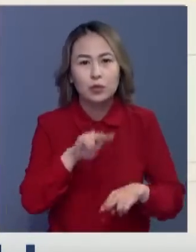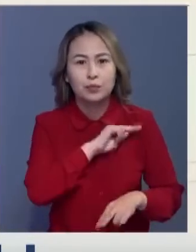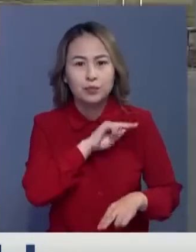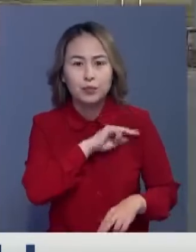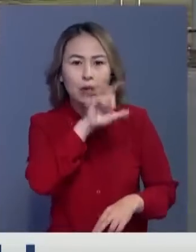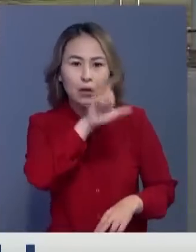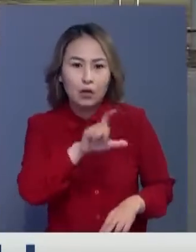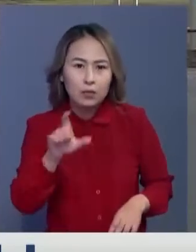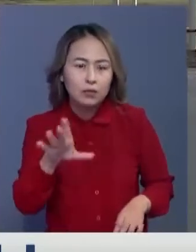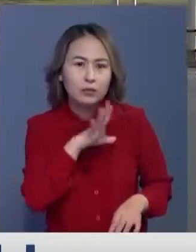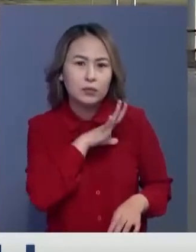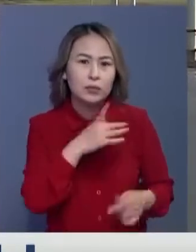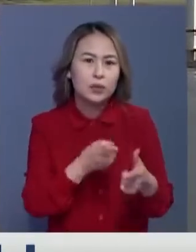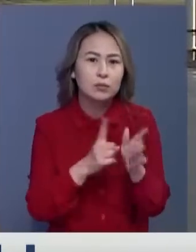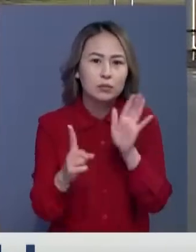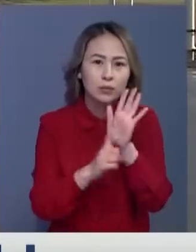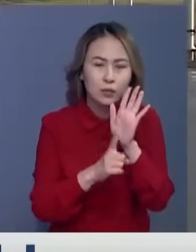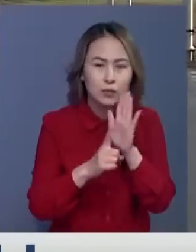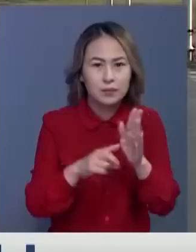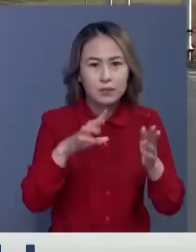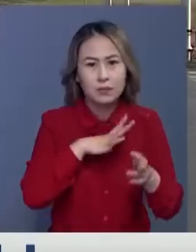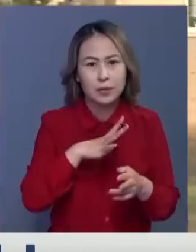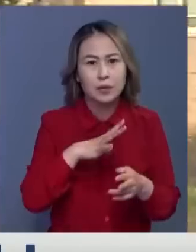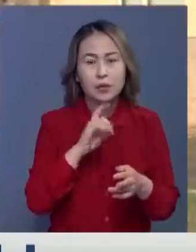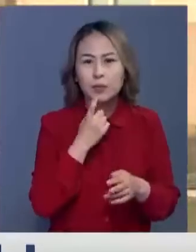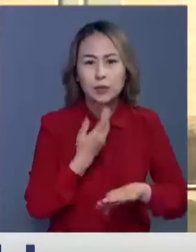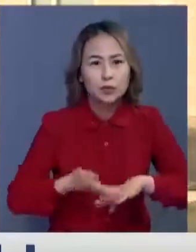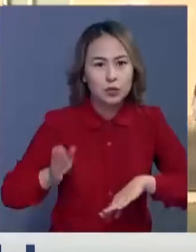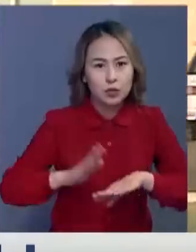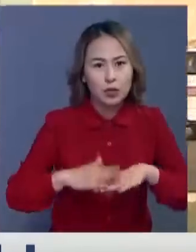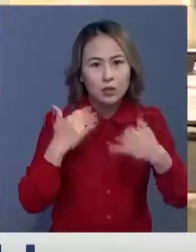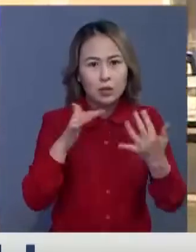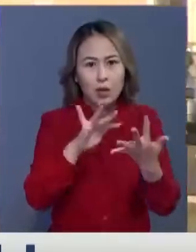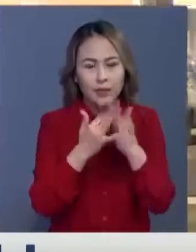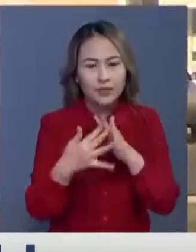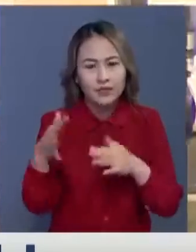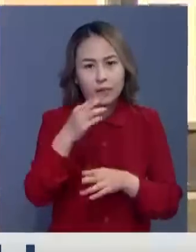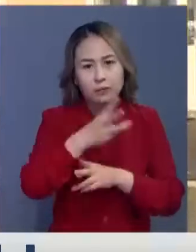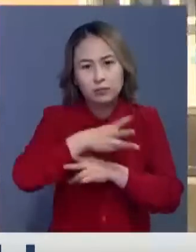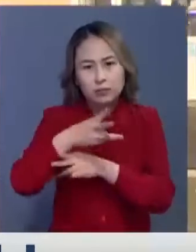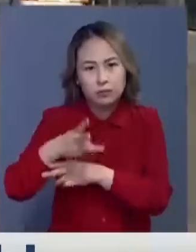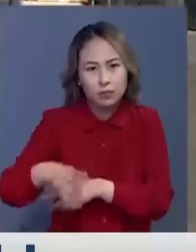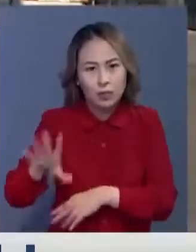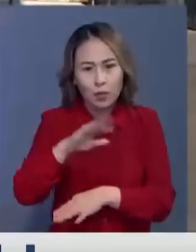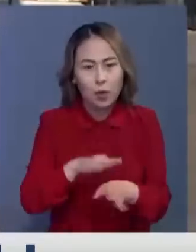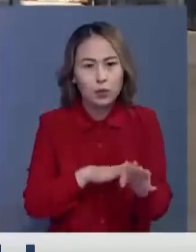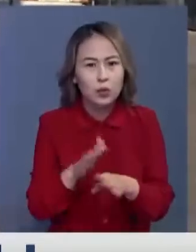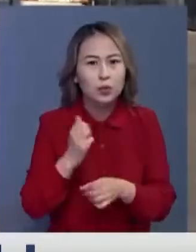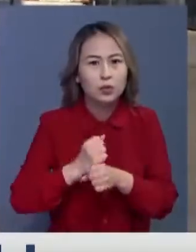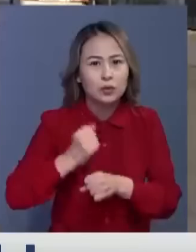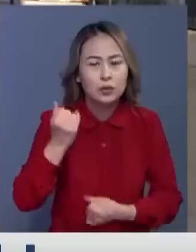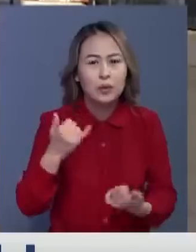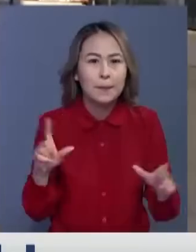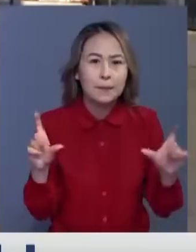істейтін тұрғындардың келіп кетуіне шектеу қойылды. Қазіргі таңда ауыл іші түгел дезинфекцияланды, сақта шаралары қатаң